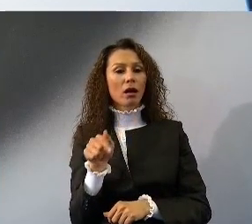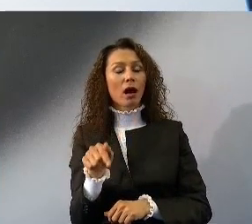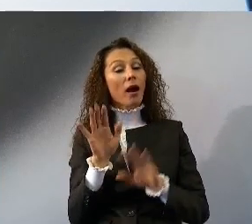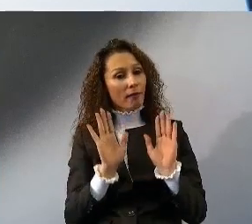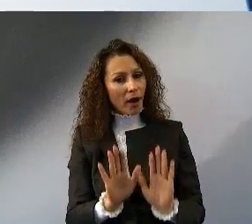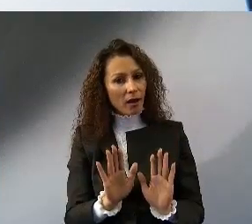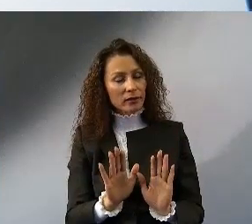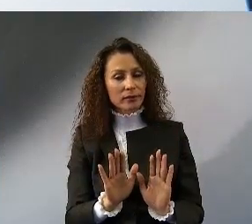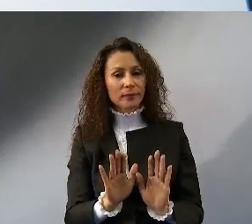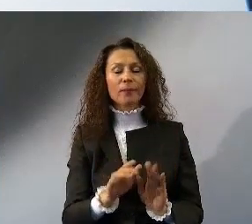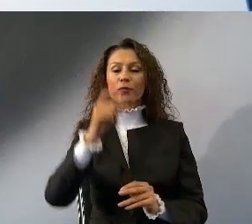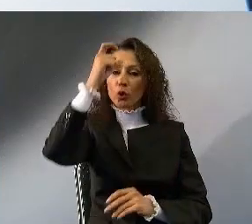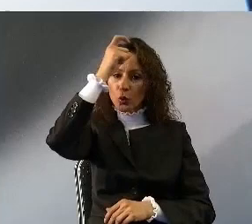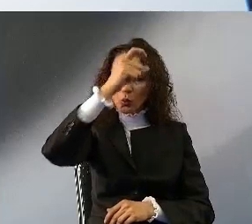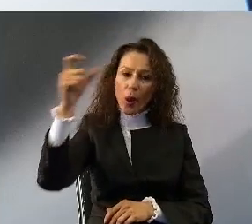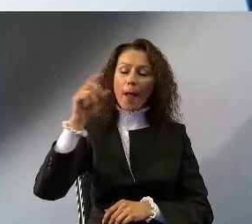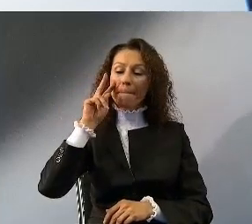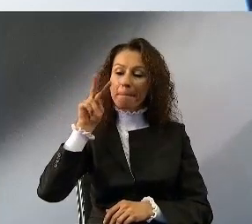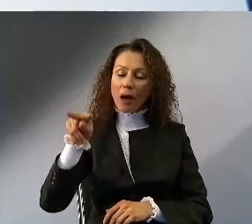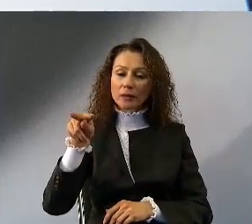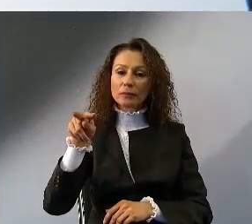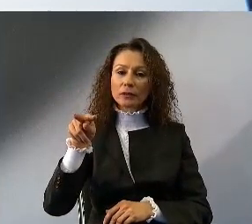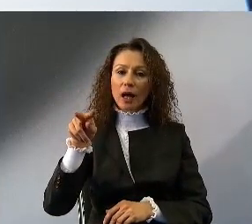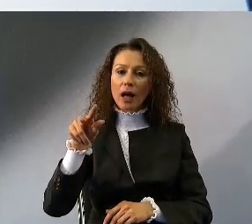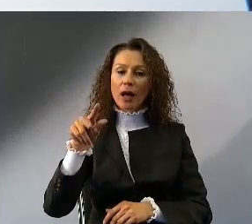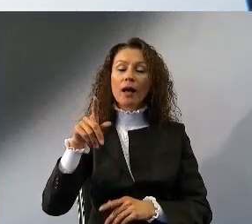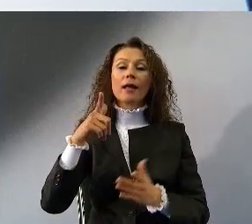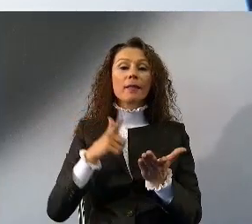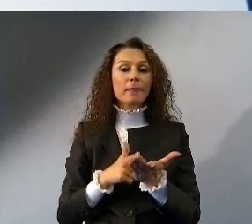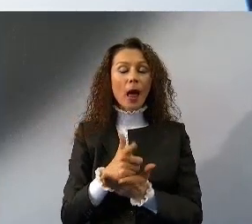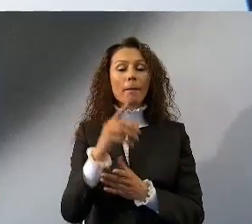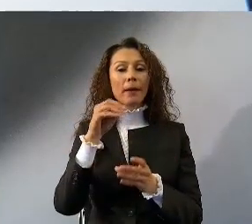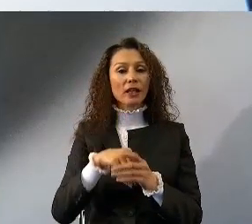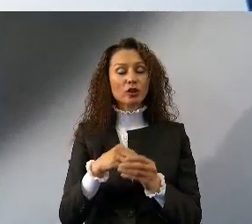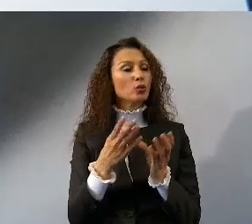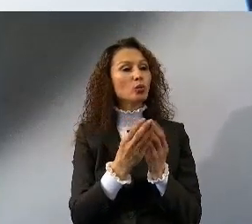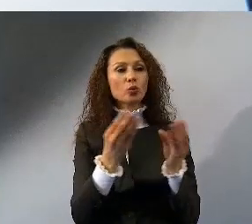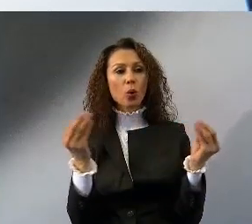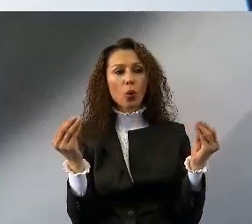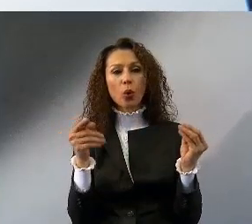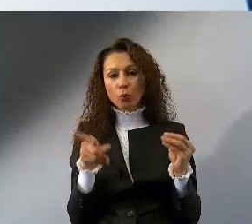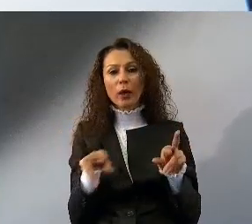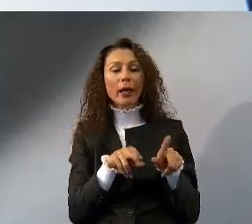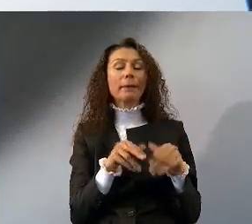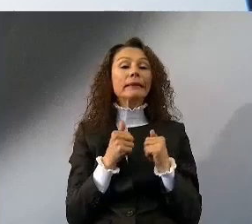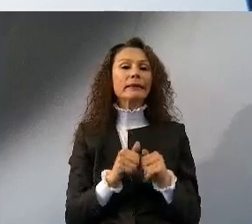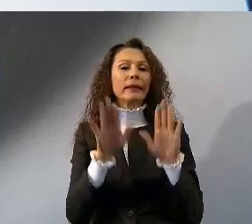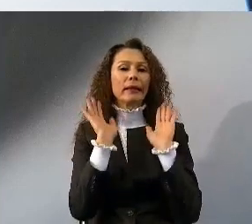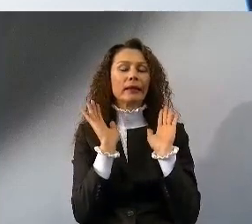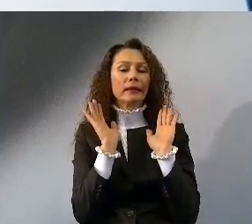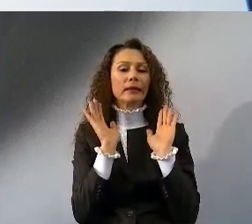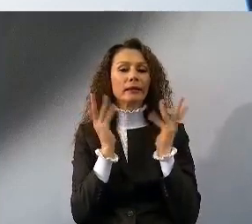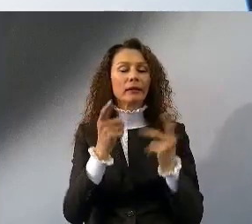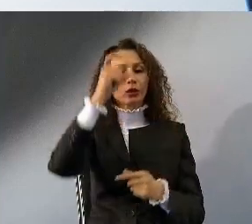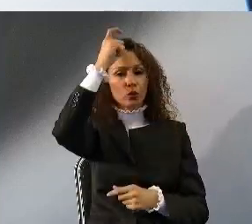Fakat Türkiye'ye baktığımızda tarım alanlarımızın çoğu bu karakterde değil.